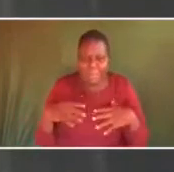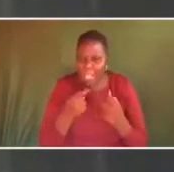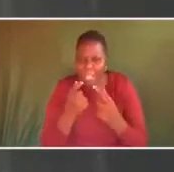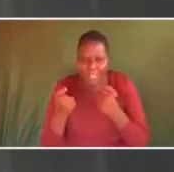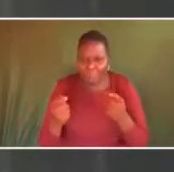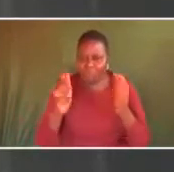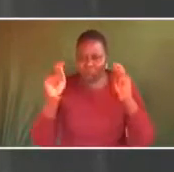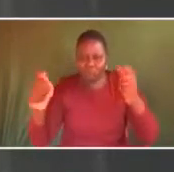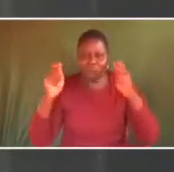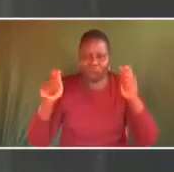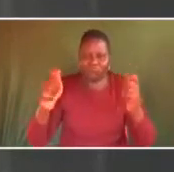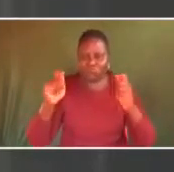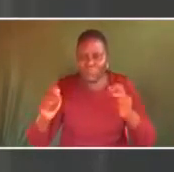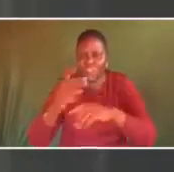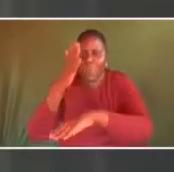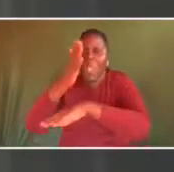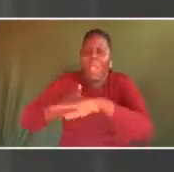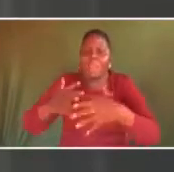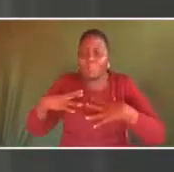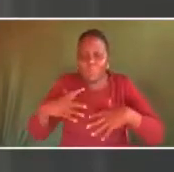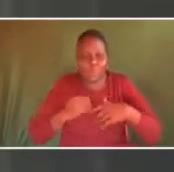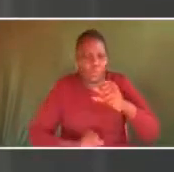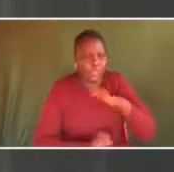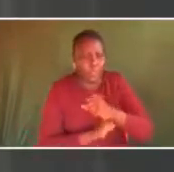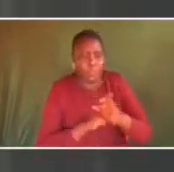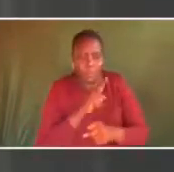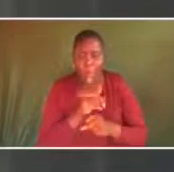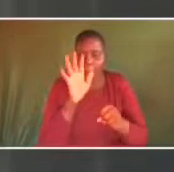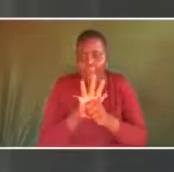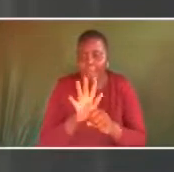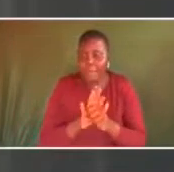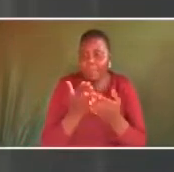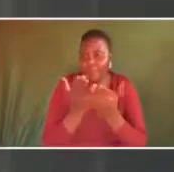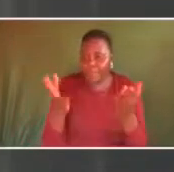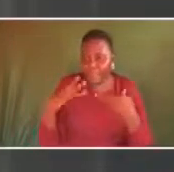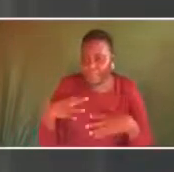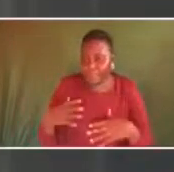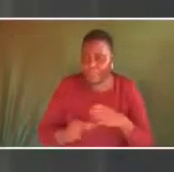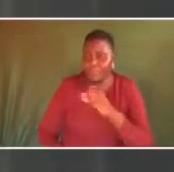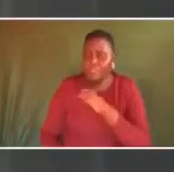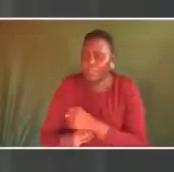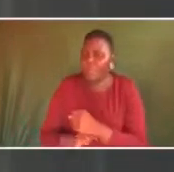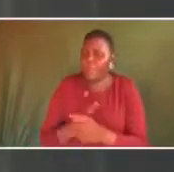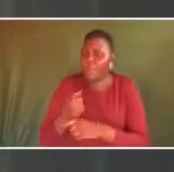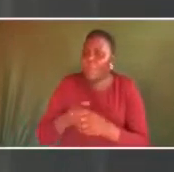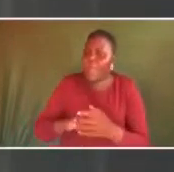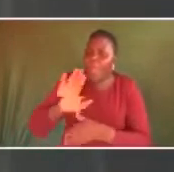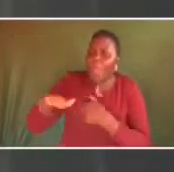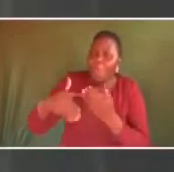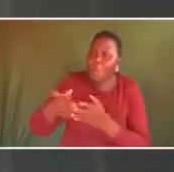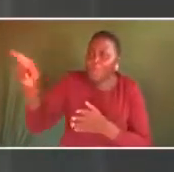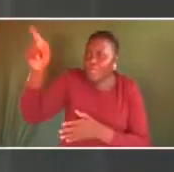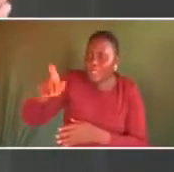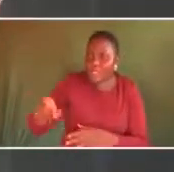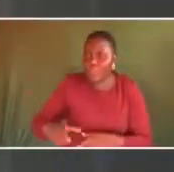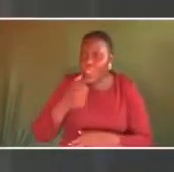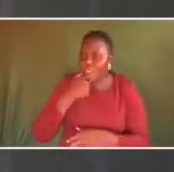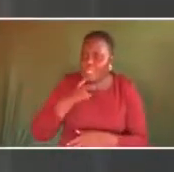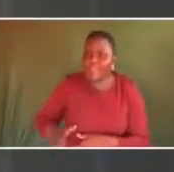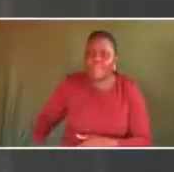kuangamiza watu wengi ambao wanakusupport. Most of these people support you from the entire region ya Nyanza. And we support